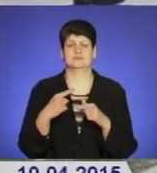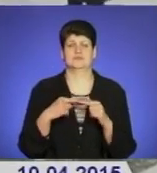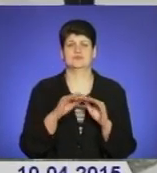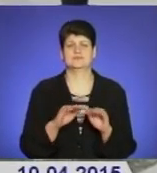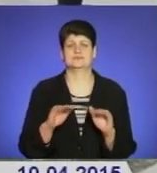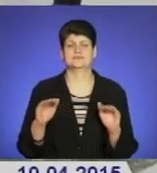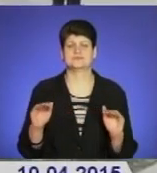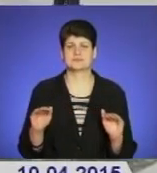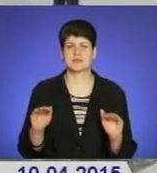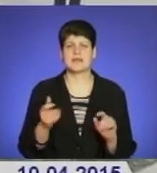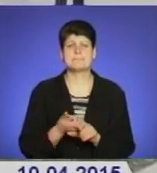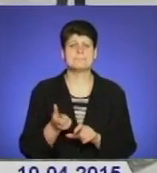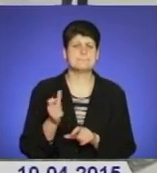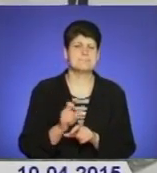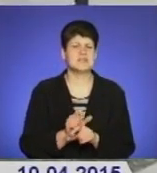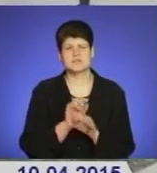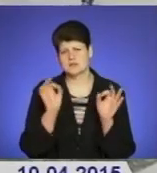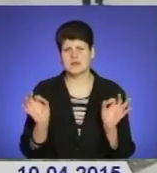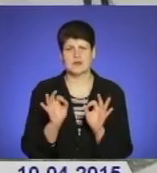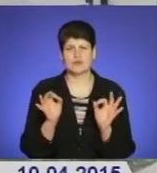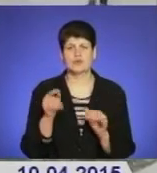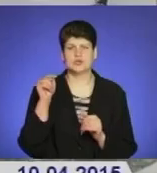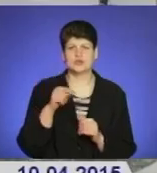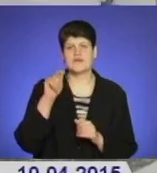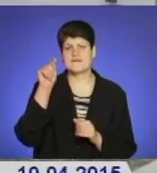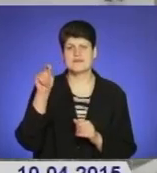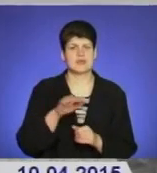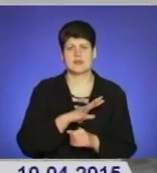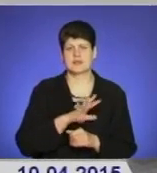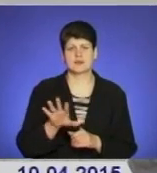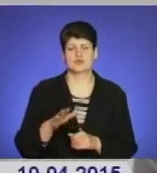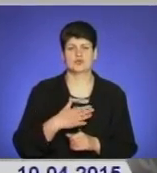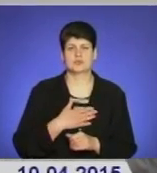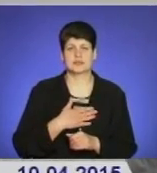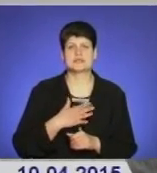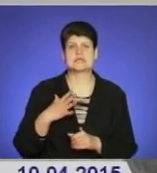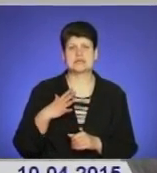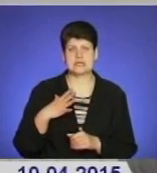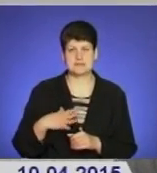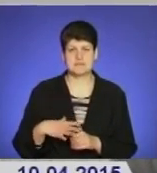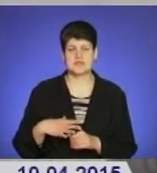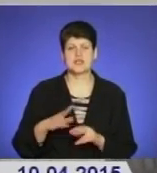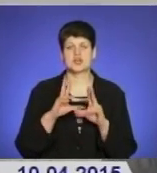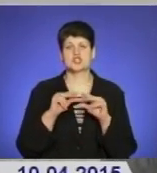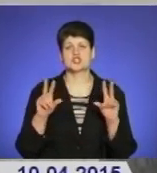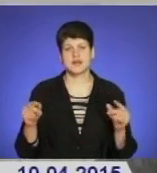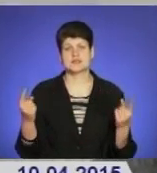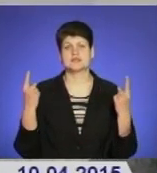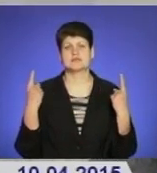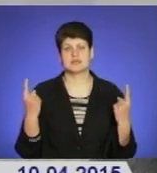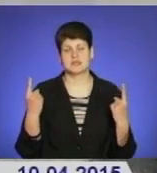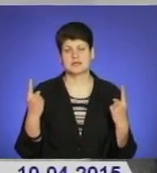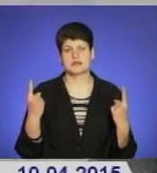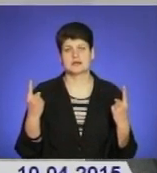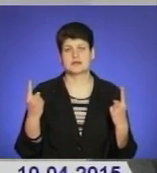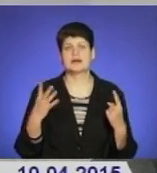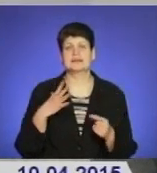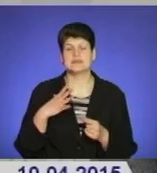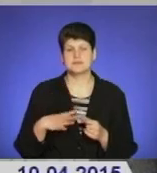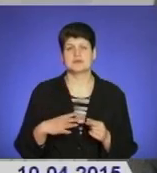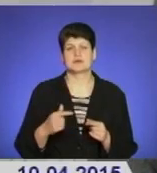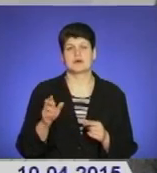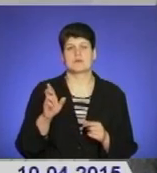дітки, щоб більше ніколи тої війни в нас не було. Терпіння, щастя великого. А терпіння, бо в нас